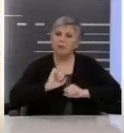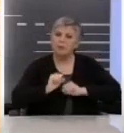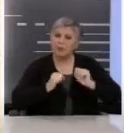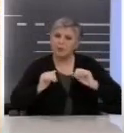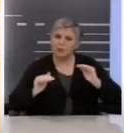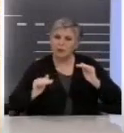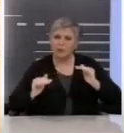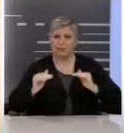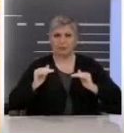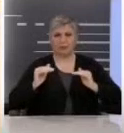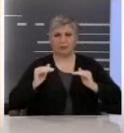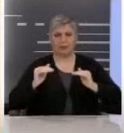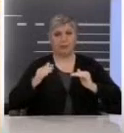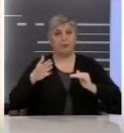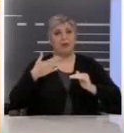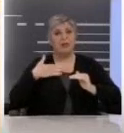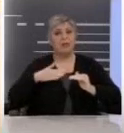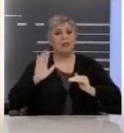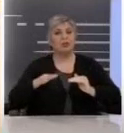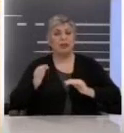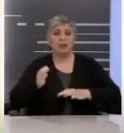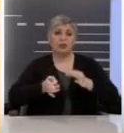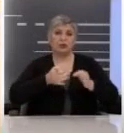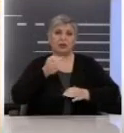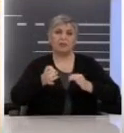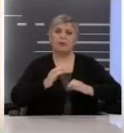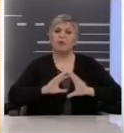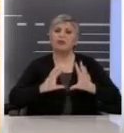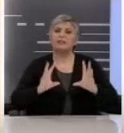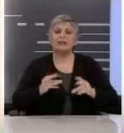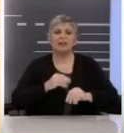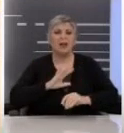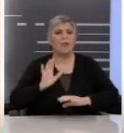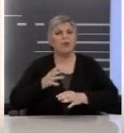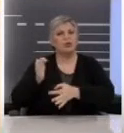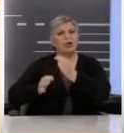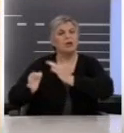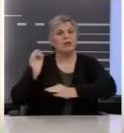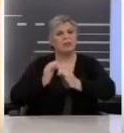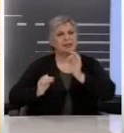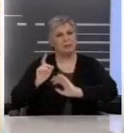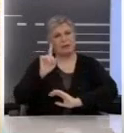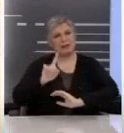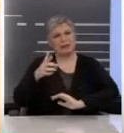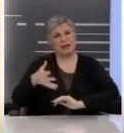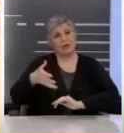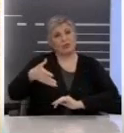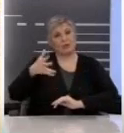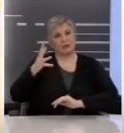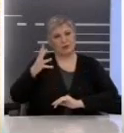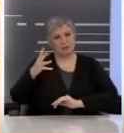Θα ήθελα τέλος να κάνω μια αναφορά σε όσα άκουσα από τον αρχηγό της αξιωματικής αντιπολίτευσης, ότι πήραμε